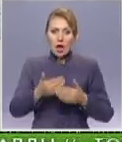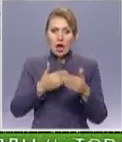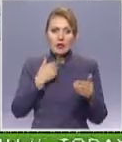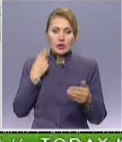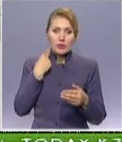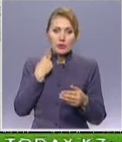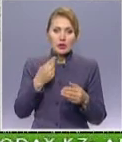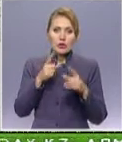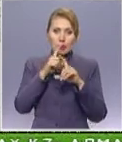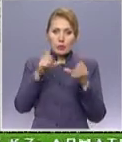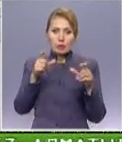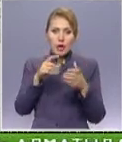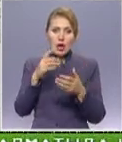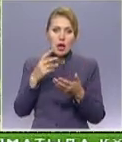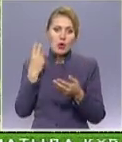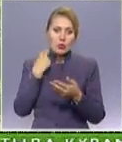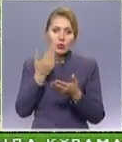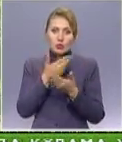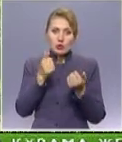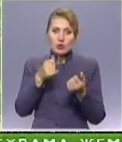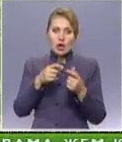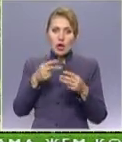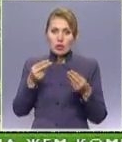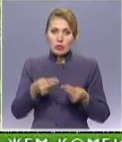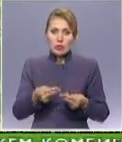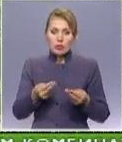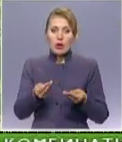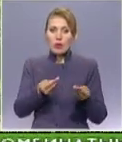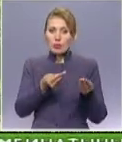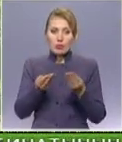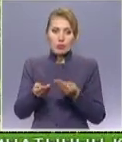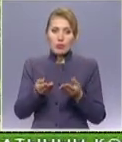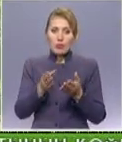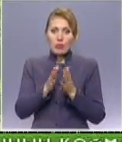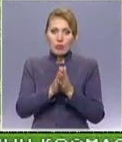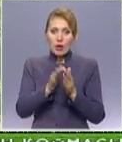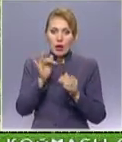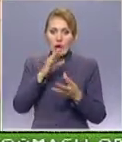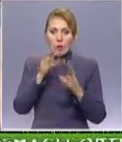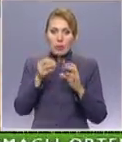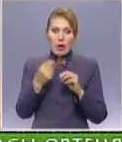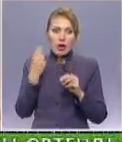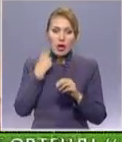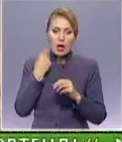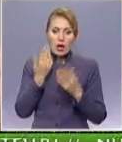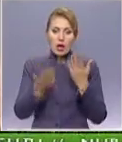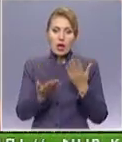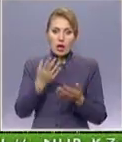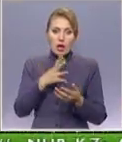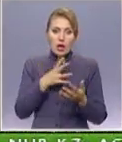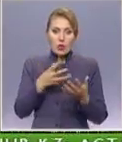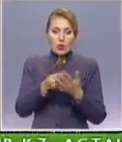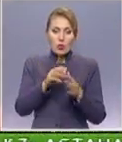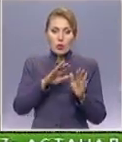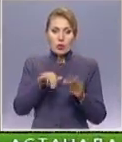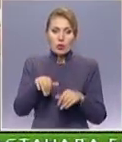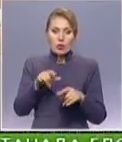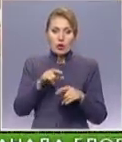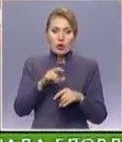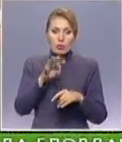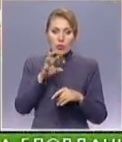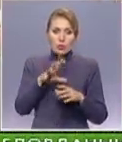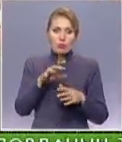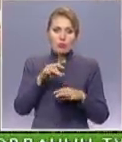салық департаментінен қарыздың жоқтығы туралы анықтама қағазын алуға кеңес береді. Ал қарыздар азамат тиісті ақшасын төлеген соң бүркіт